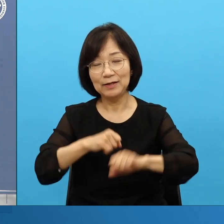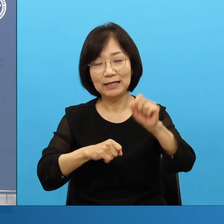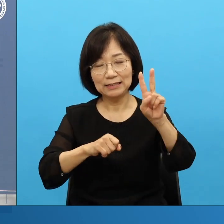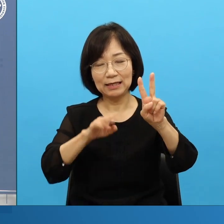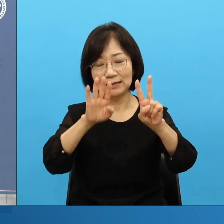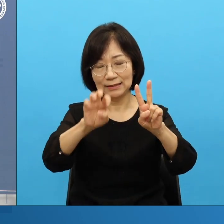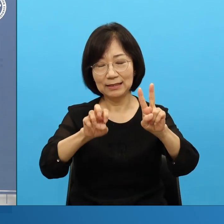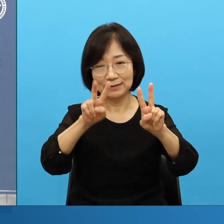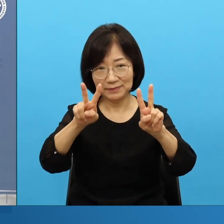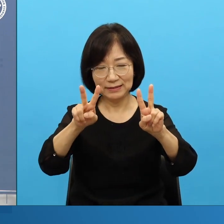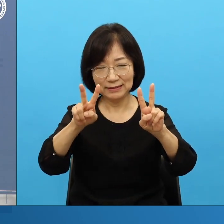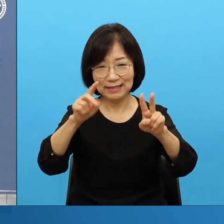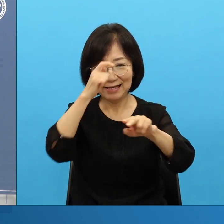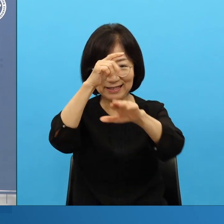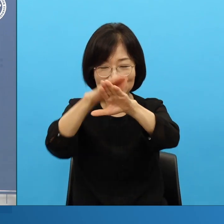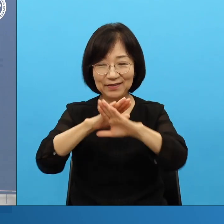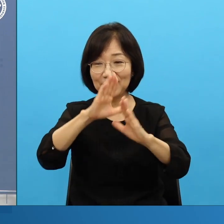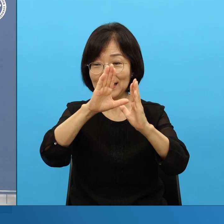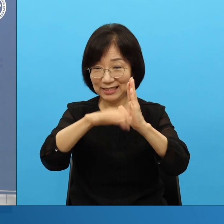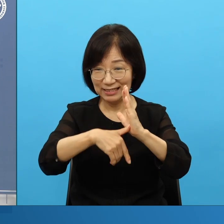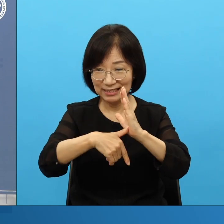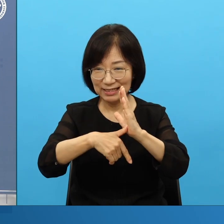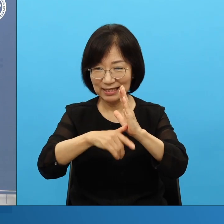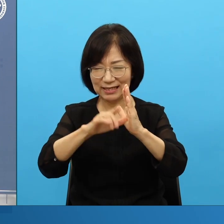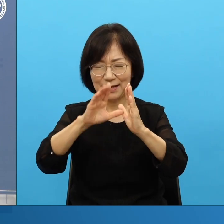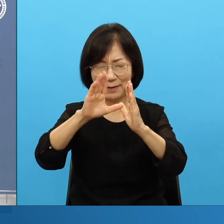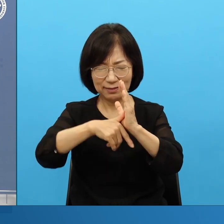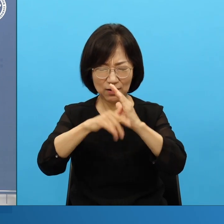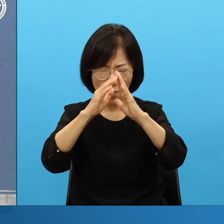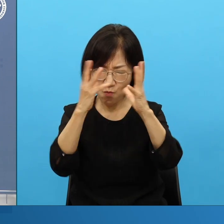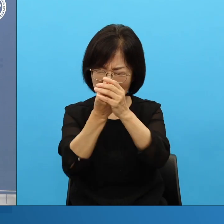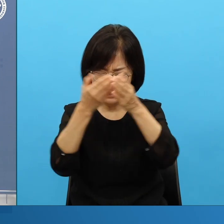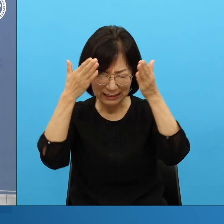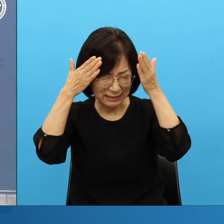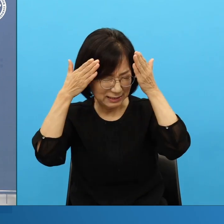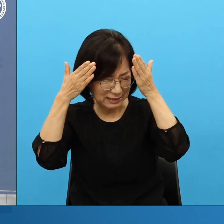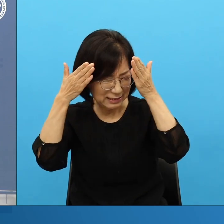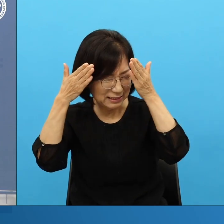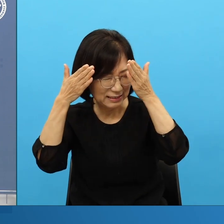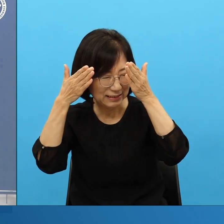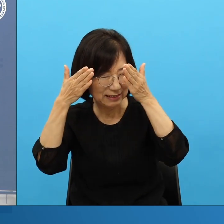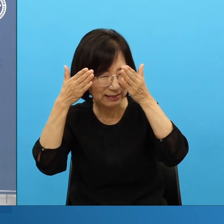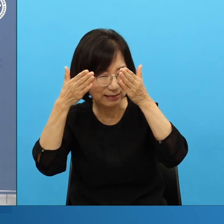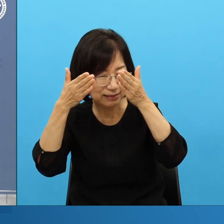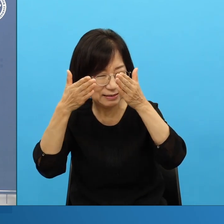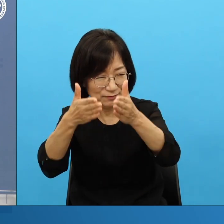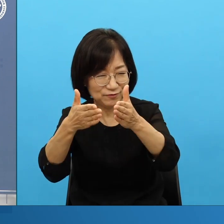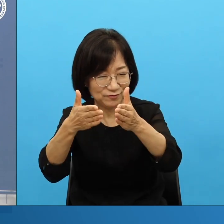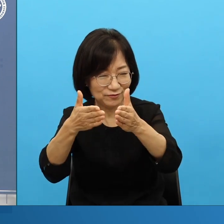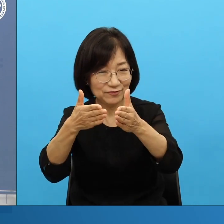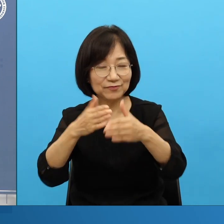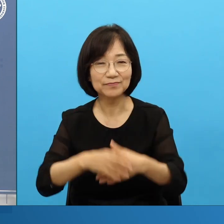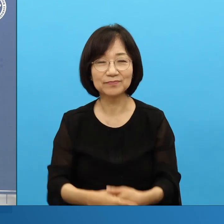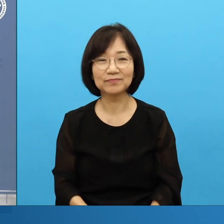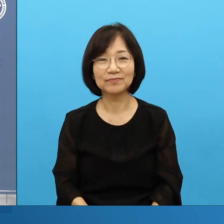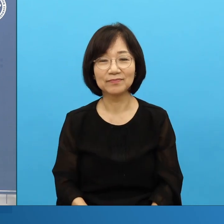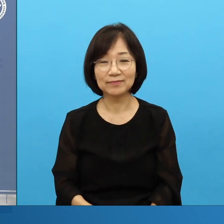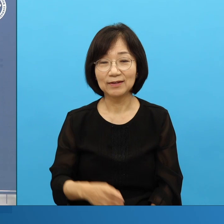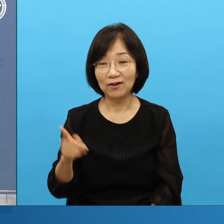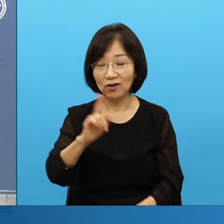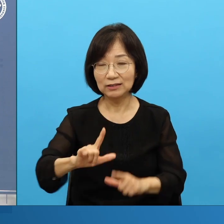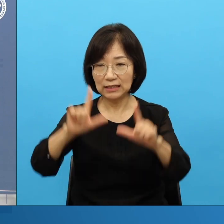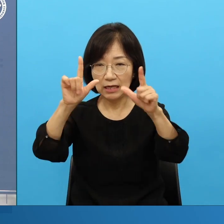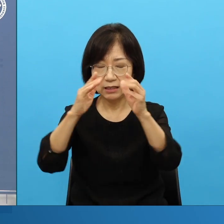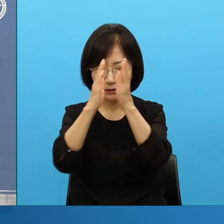it sees that Acts chapter 2 verse 42 after that they gave and really focused in worship. 그러다가 어느 날 24 딱 돼버린 거죠.